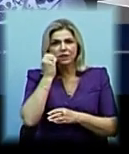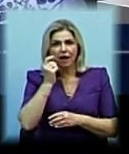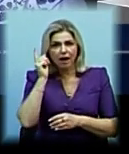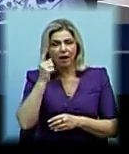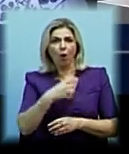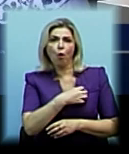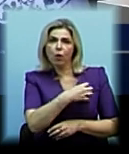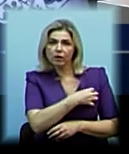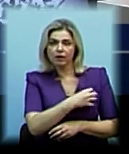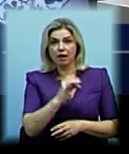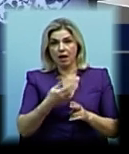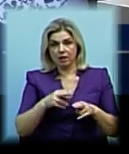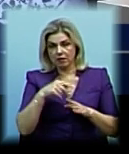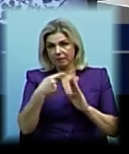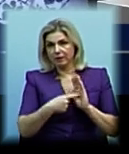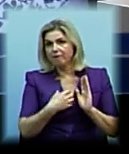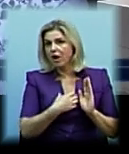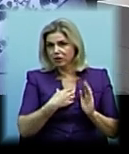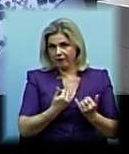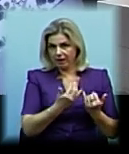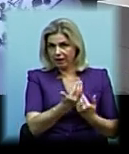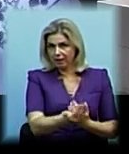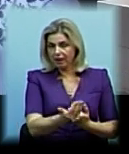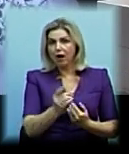Тому це питання важливо для неї, тому що